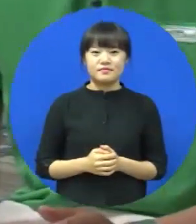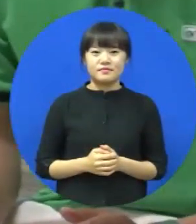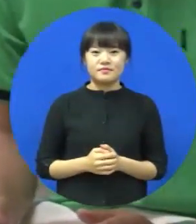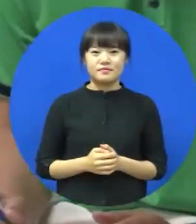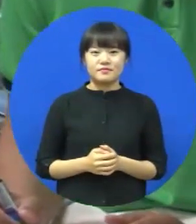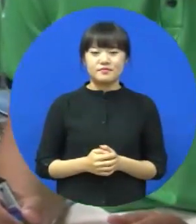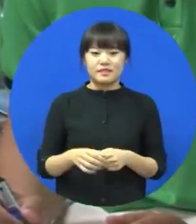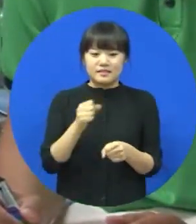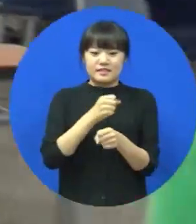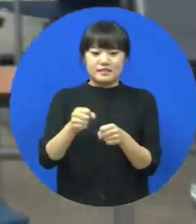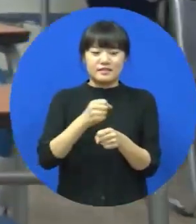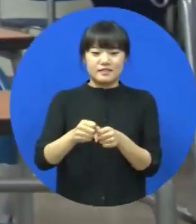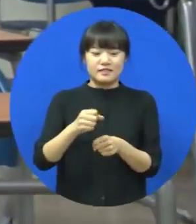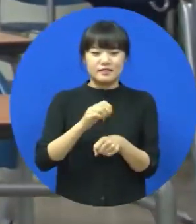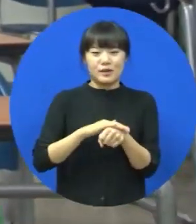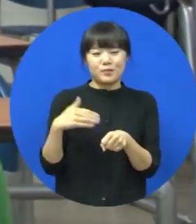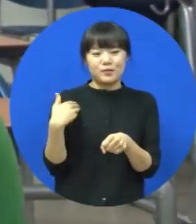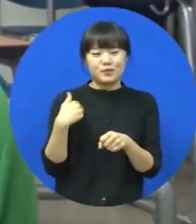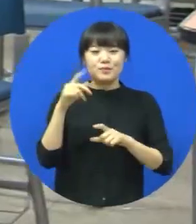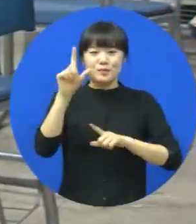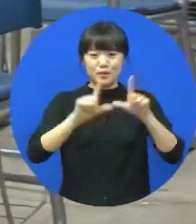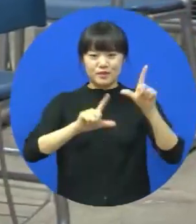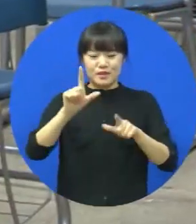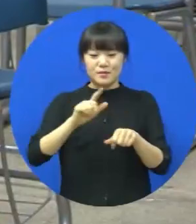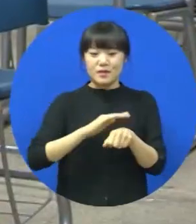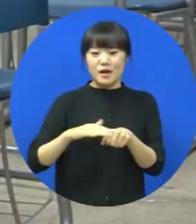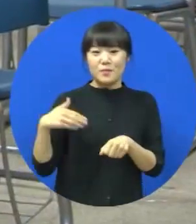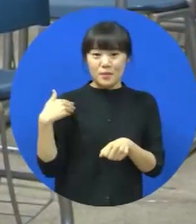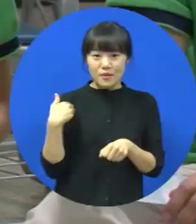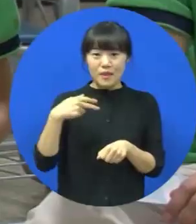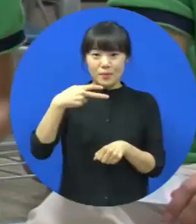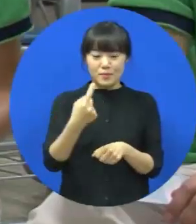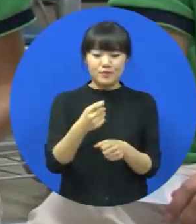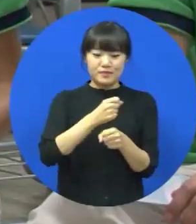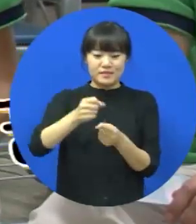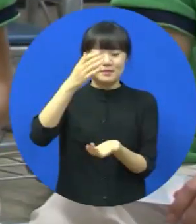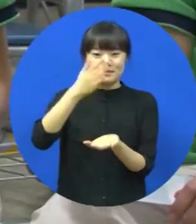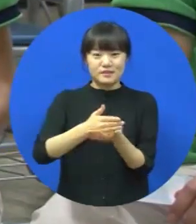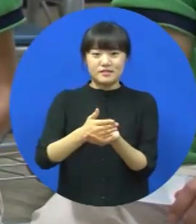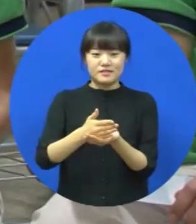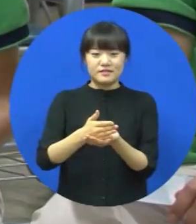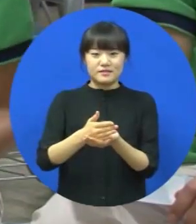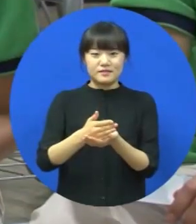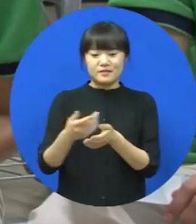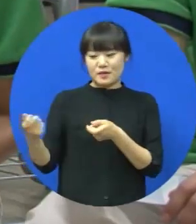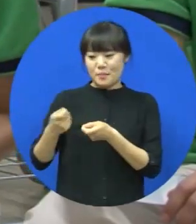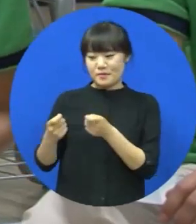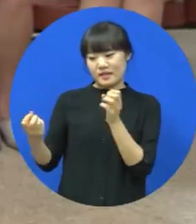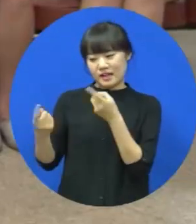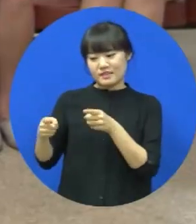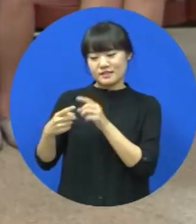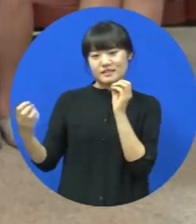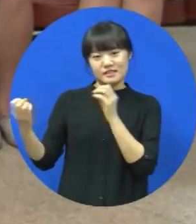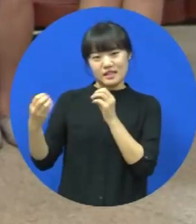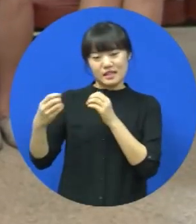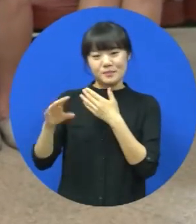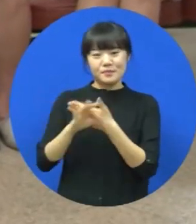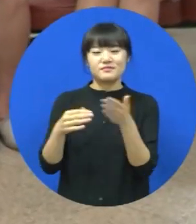하나같이 아리송한 표정인데요. 모르더라도 당황하지 않고 옆 친구와 상의하면